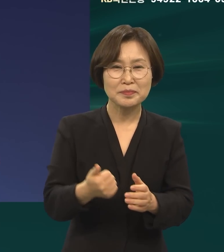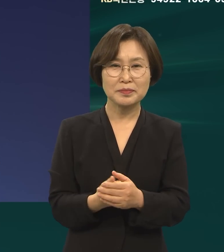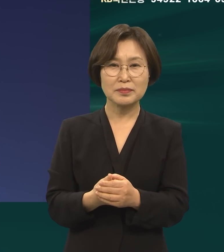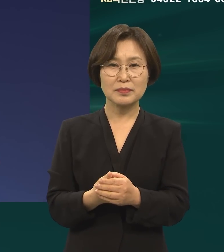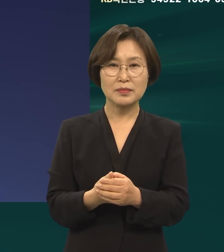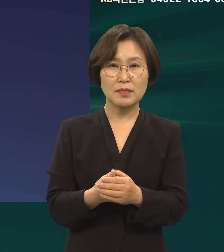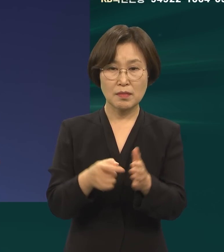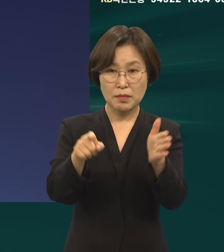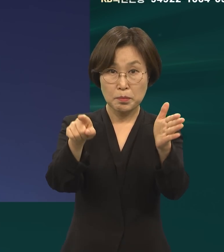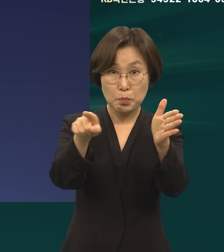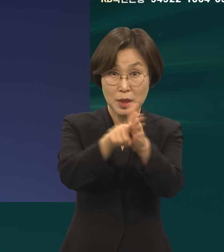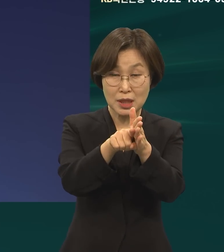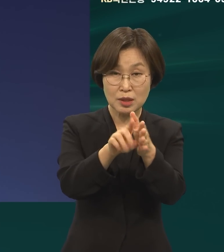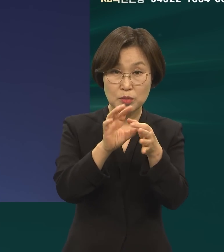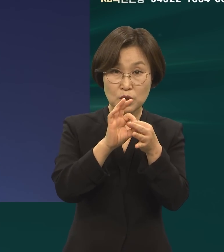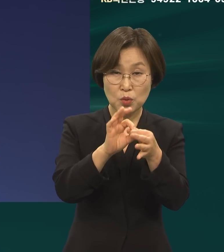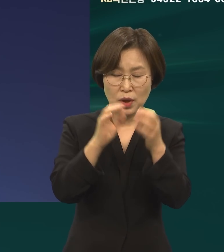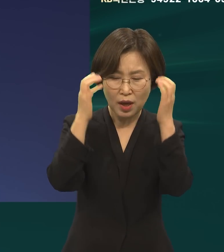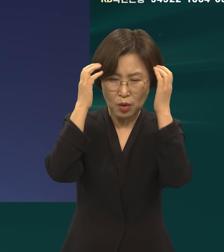믿음으로 고난을 이기고 있습니까?